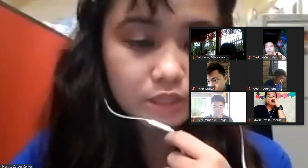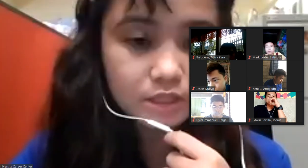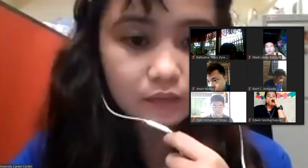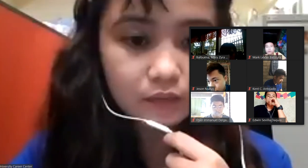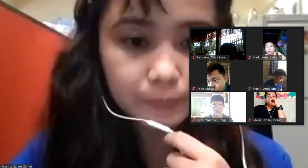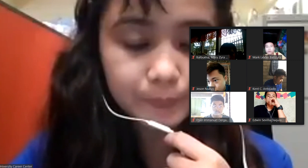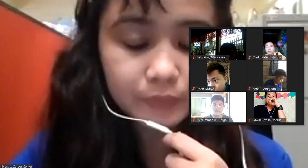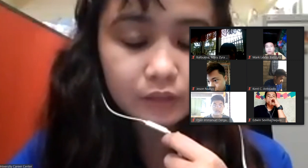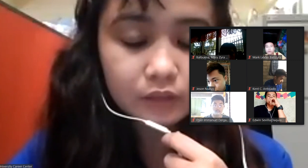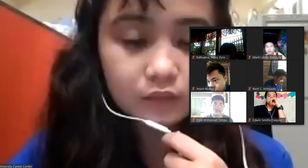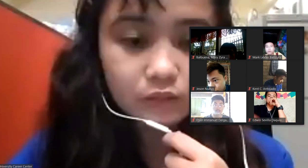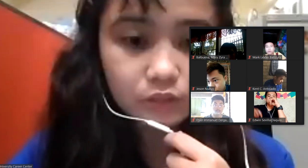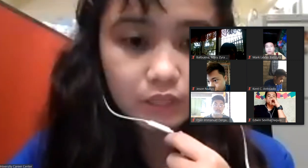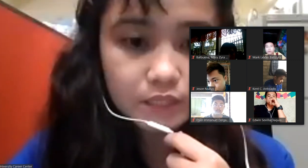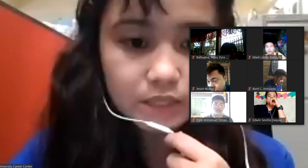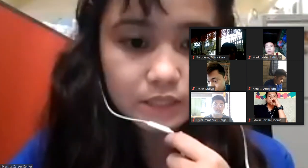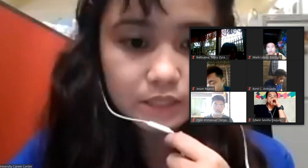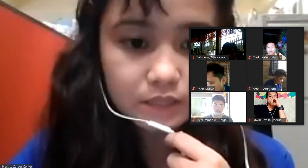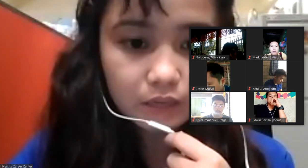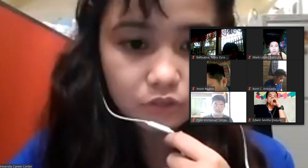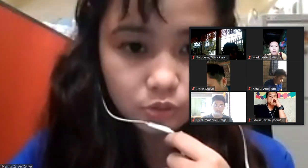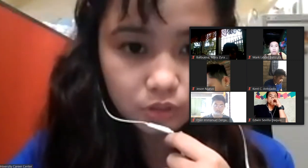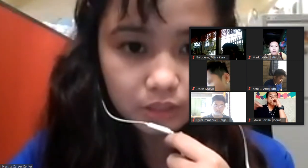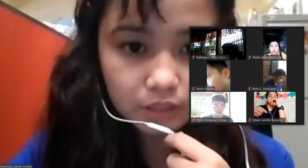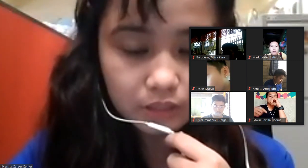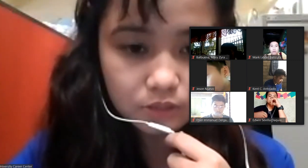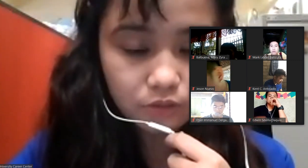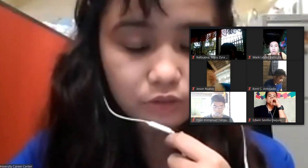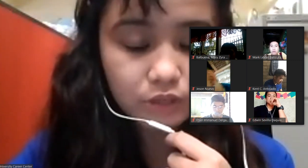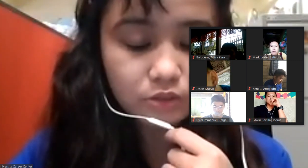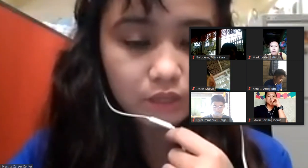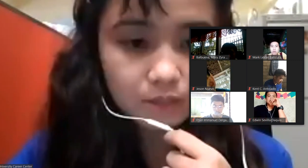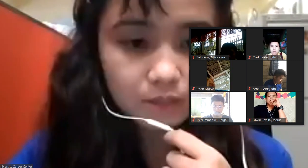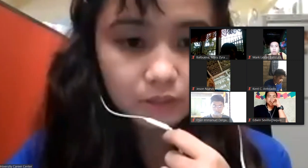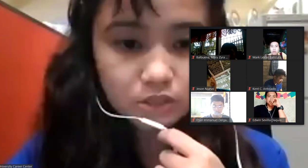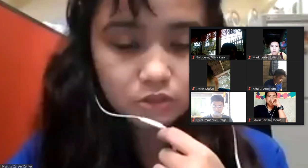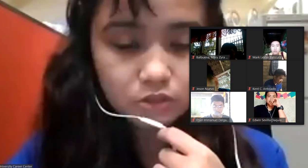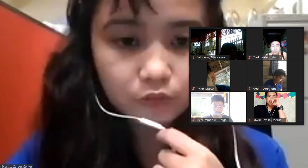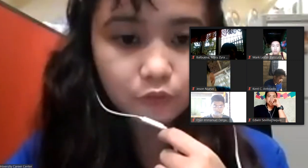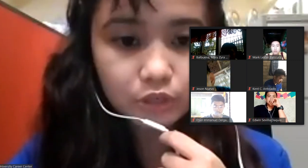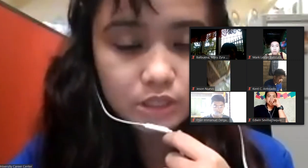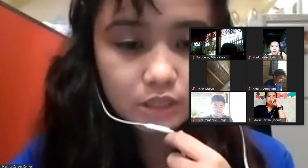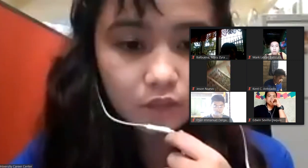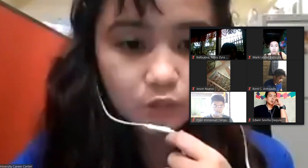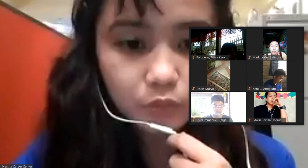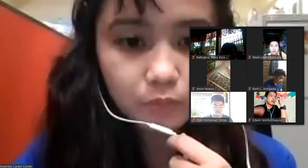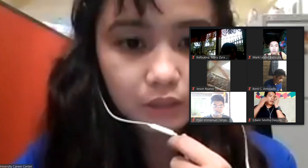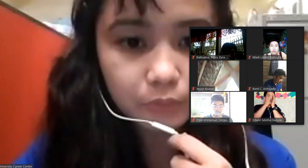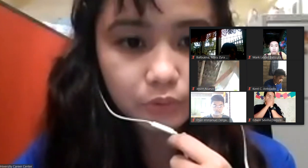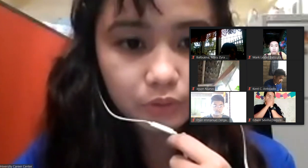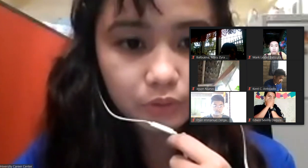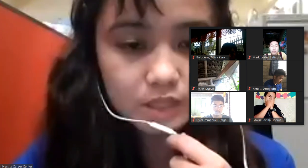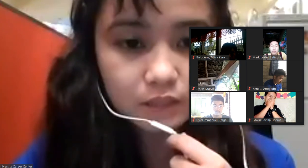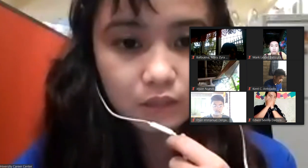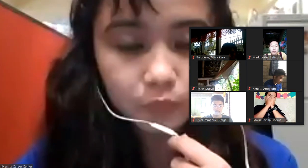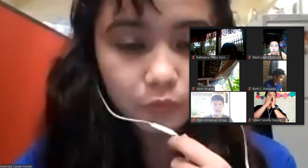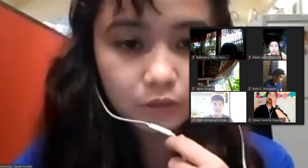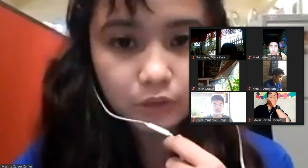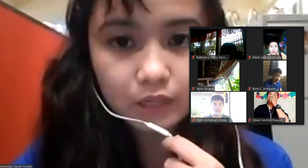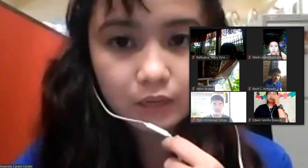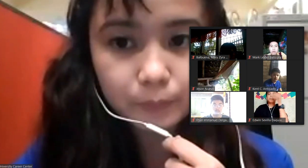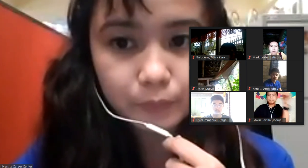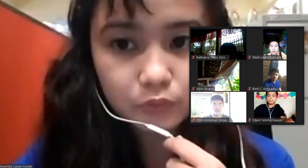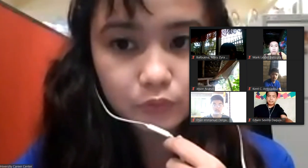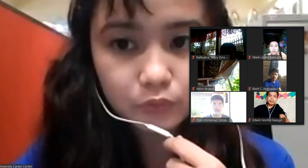way, today's schedule is, or today's online seminar is scheduled for CTU Malabuyok and CTU